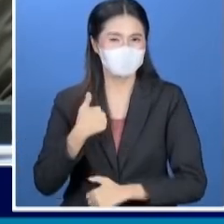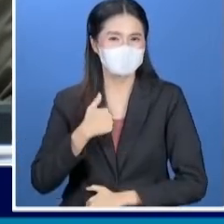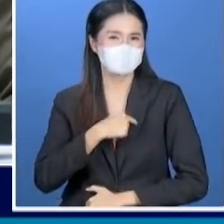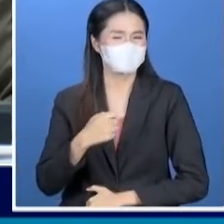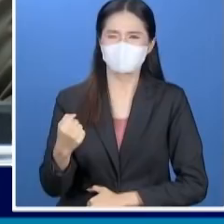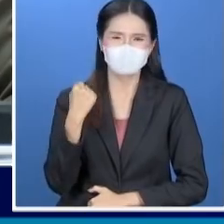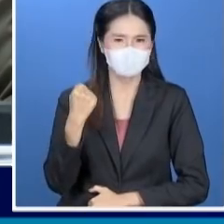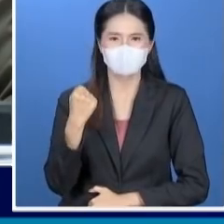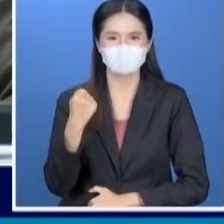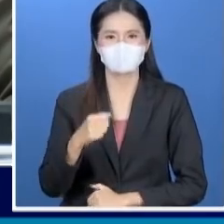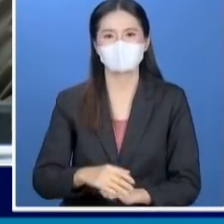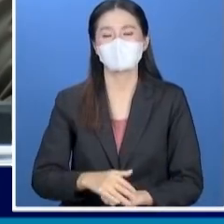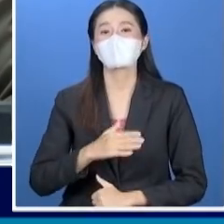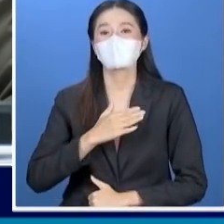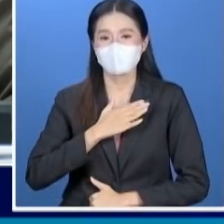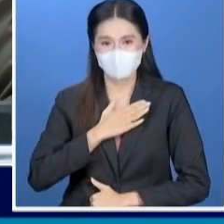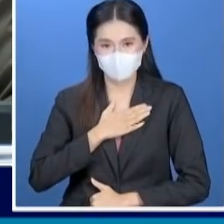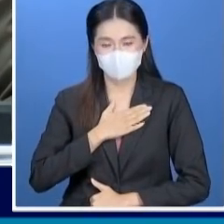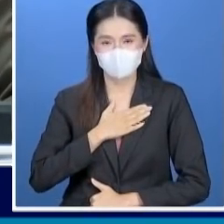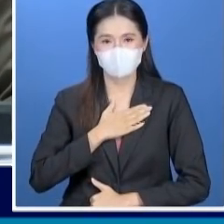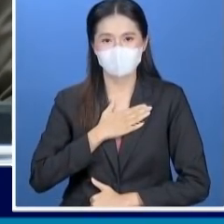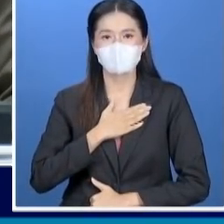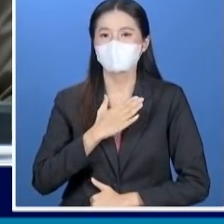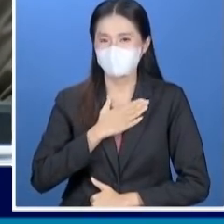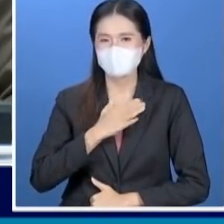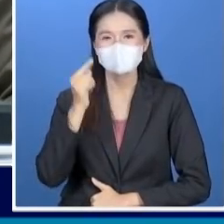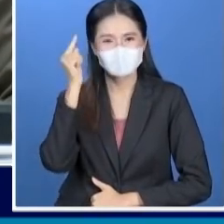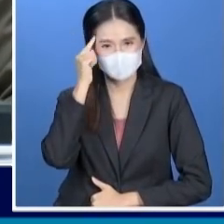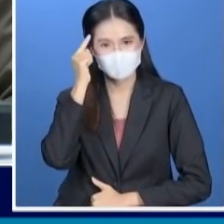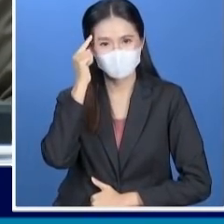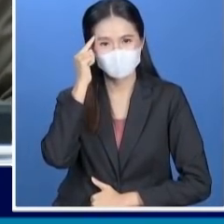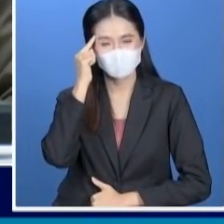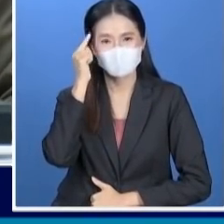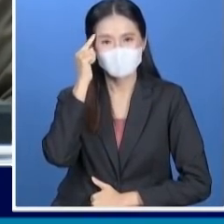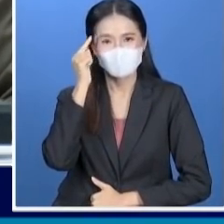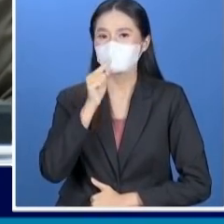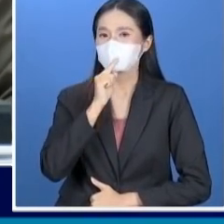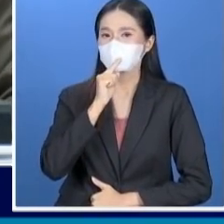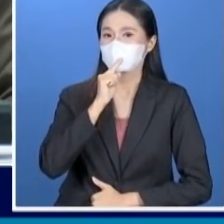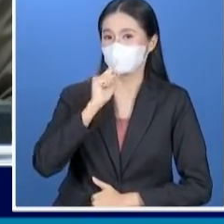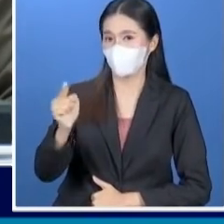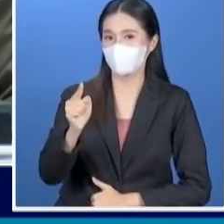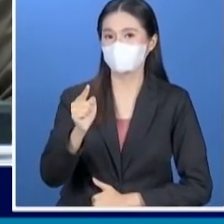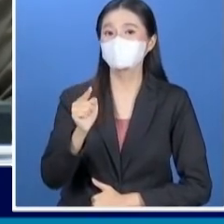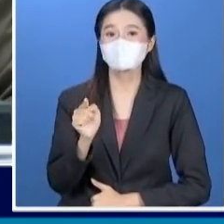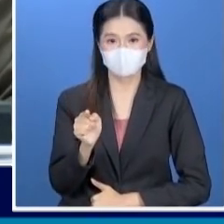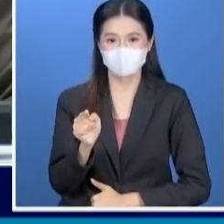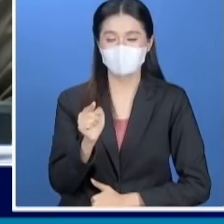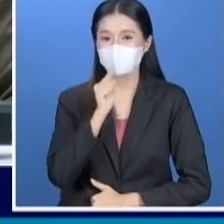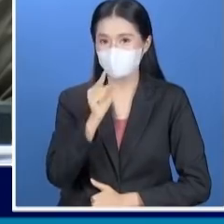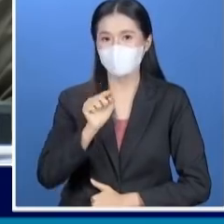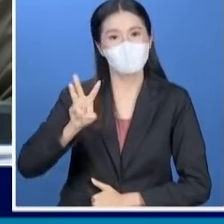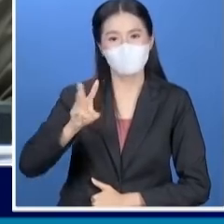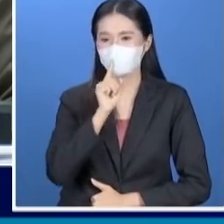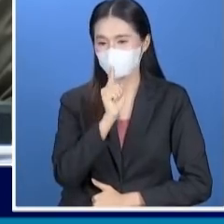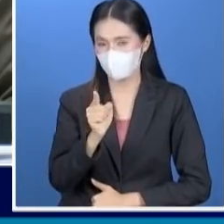ความมั่นใจว่าเรามีความเห็นสั่งฟ้องผู้ต้องหาทั้ง